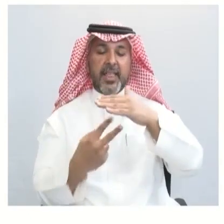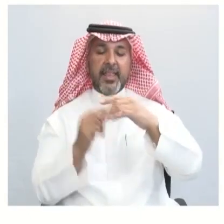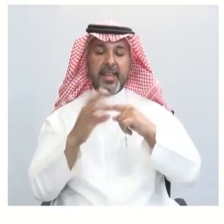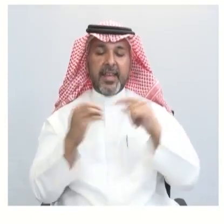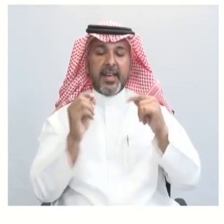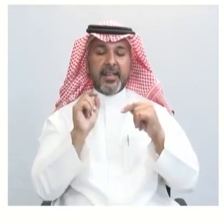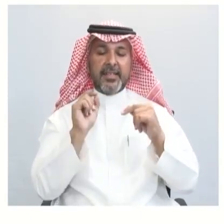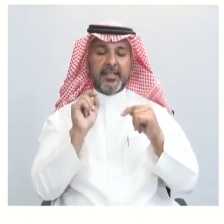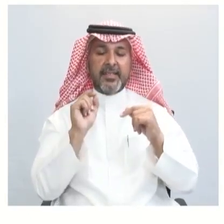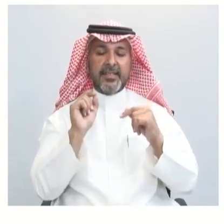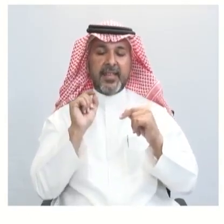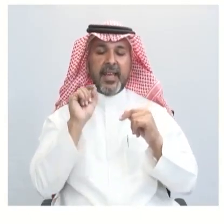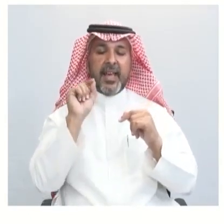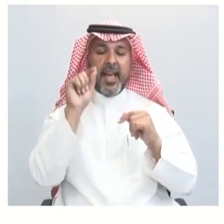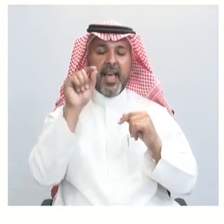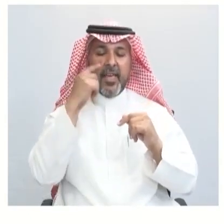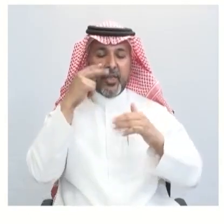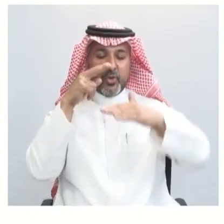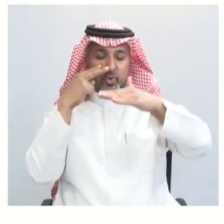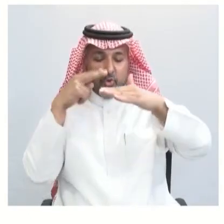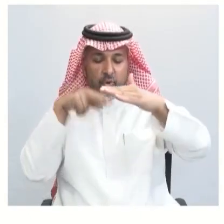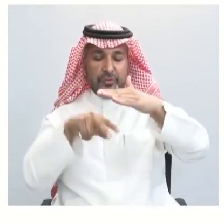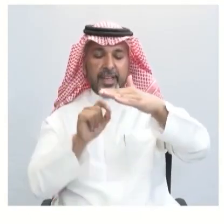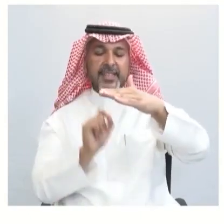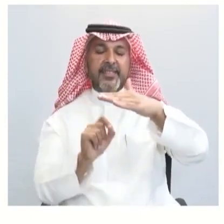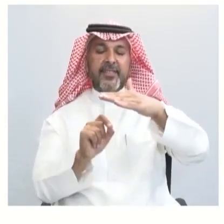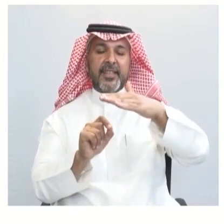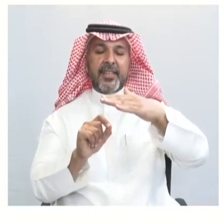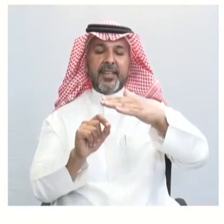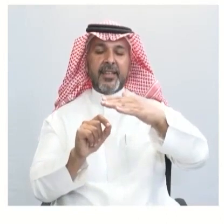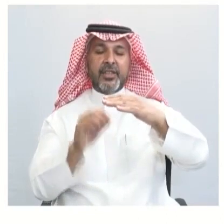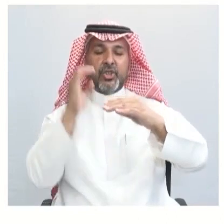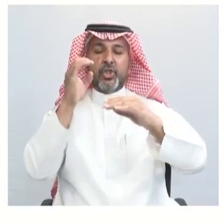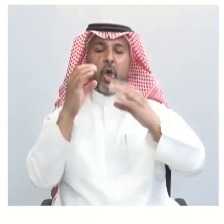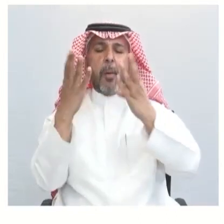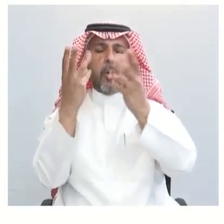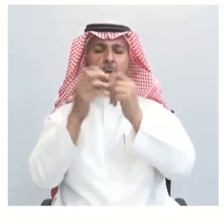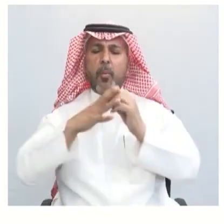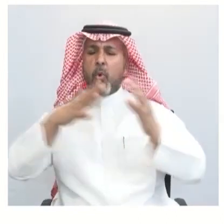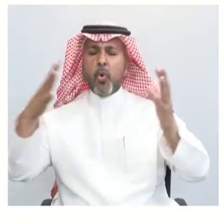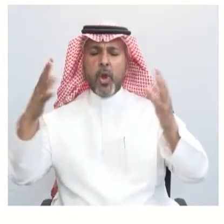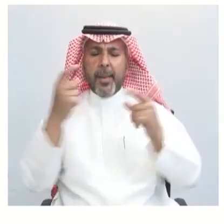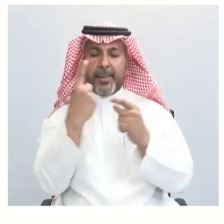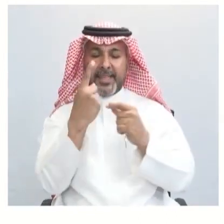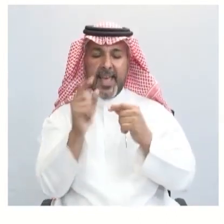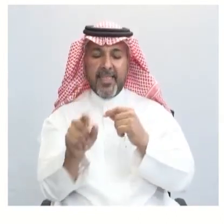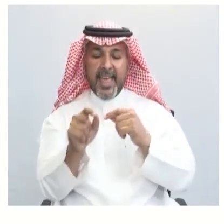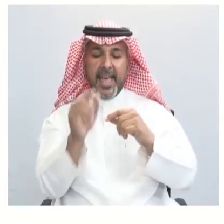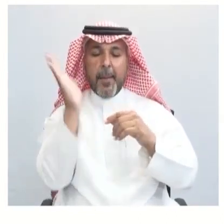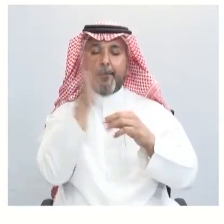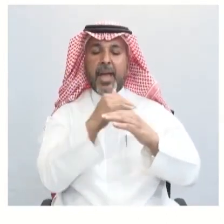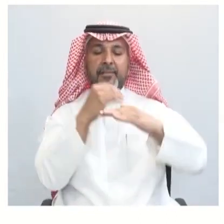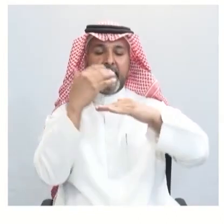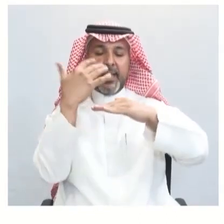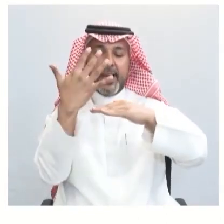تجعل المقام صفرا نستثني من المجال نقول الداله غير معرفه عند اكس تساوي